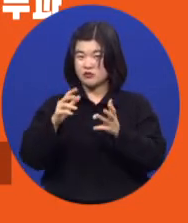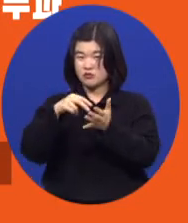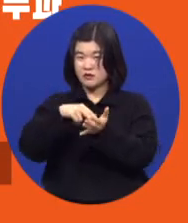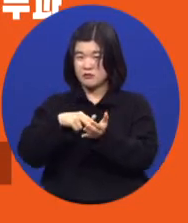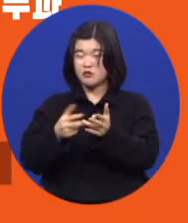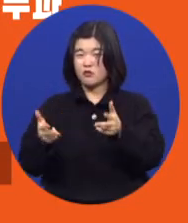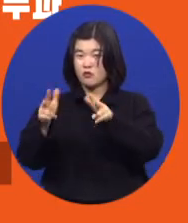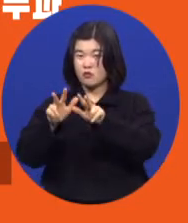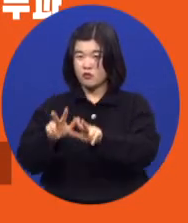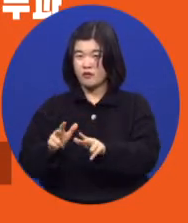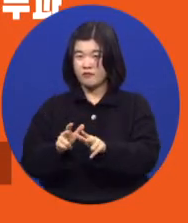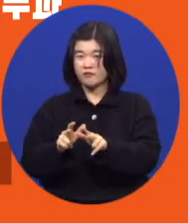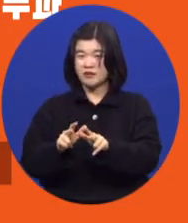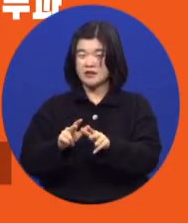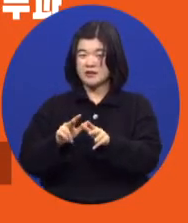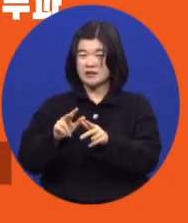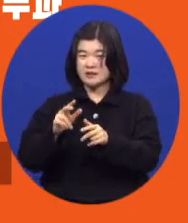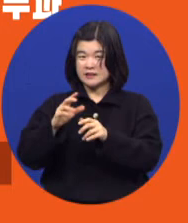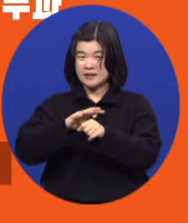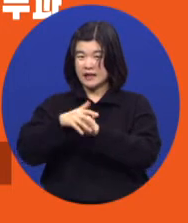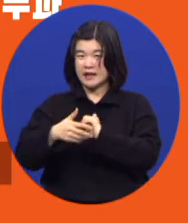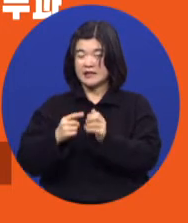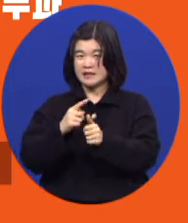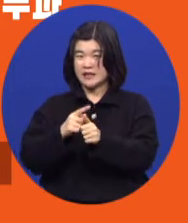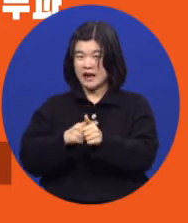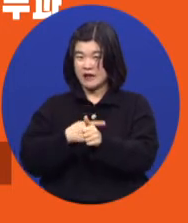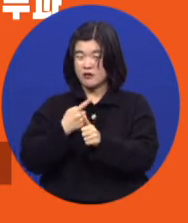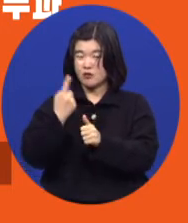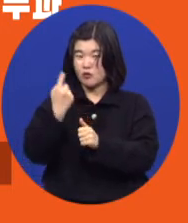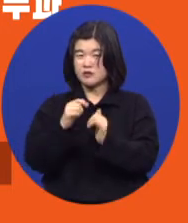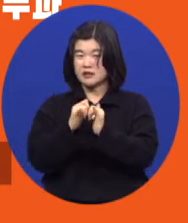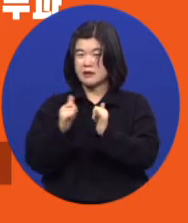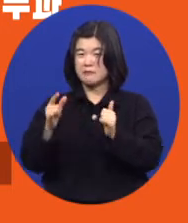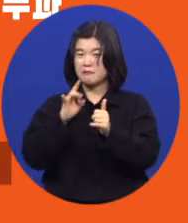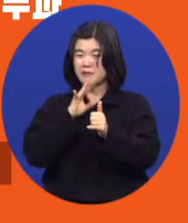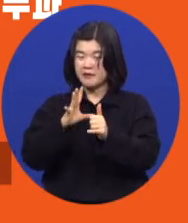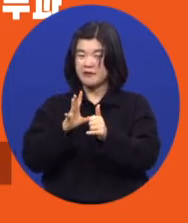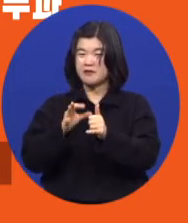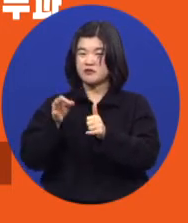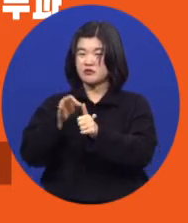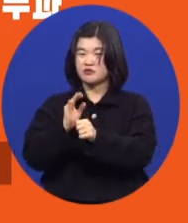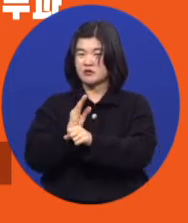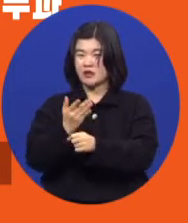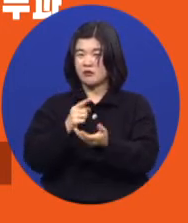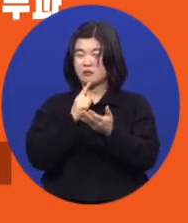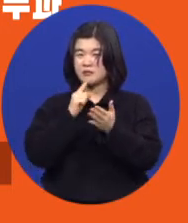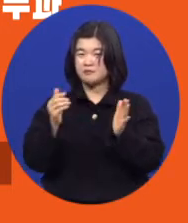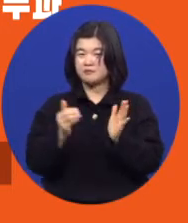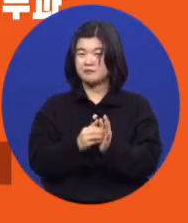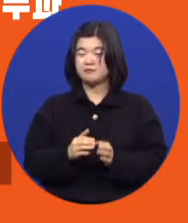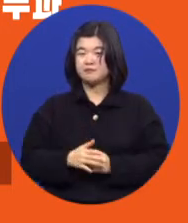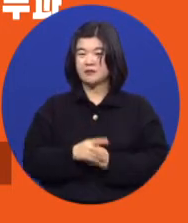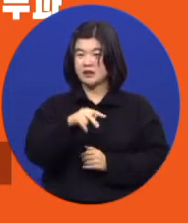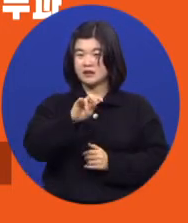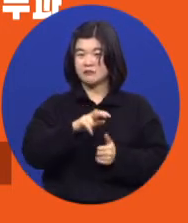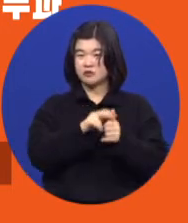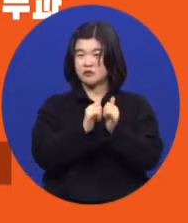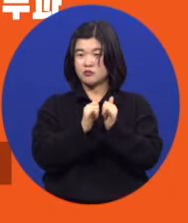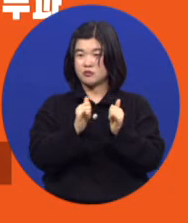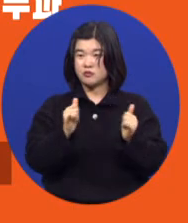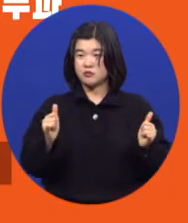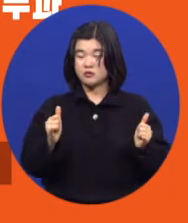국립공원과 세계자연유산지구 탐방객에게만 부과하는 방식을 선호한다고 밝혔습니다. 심상정